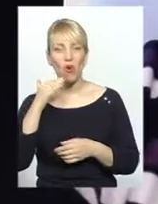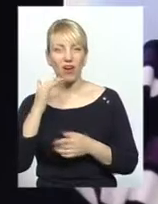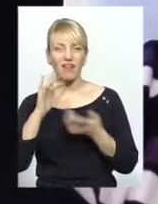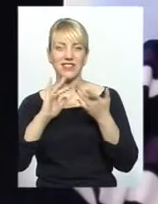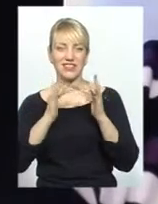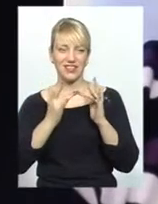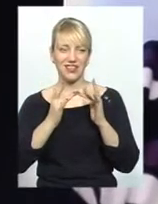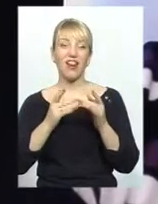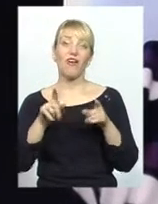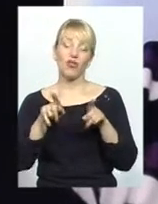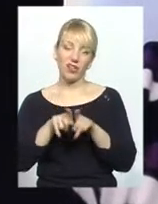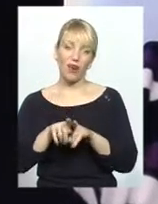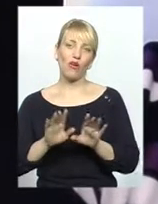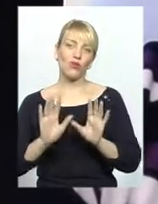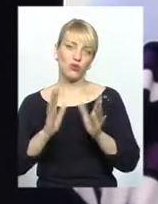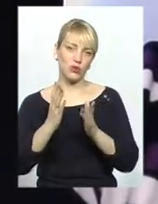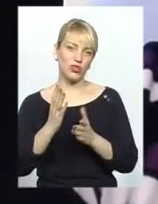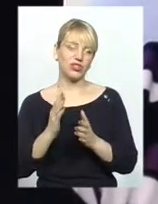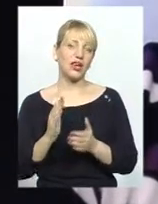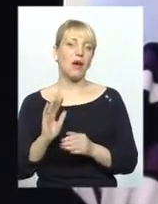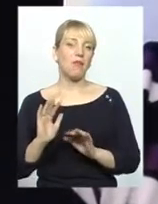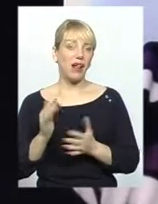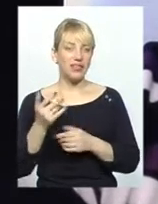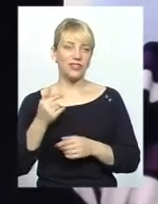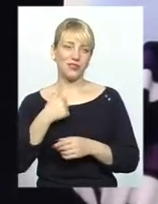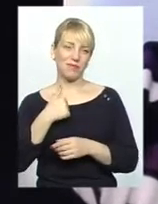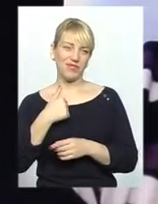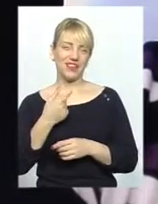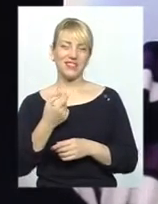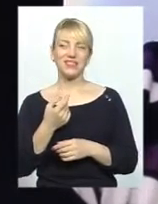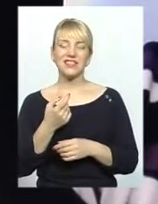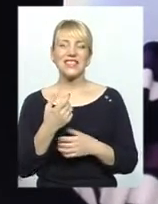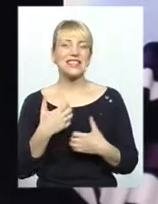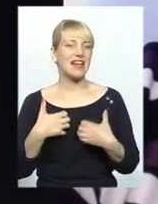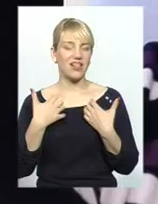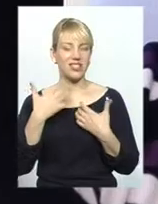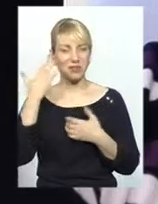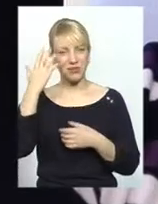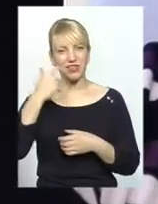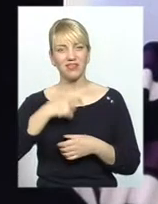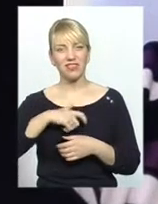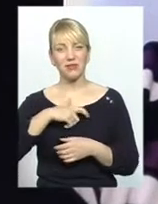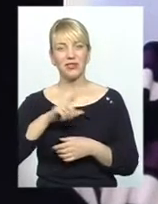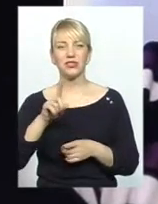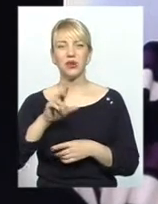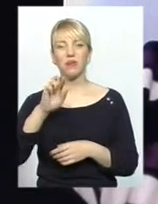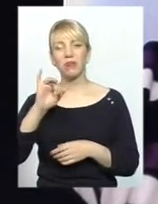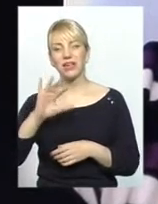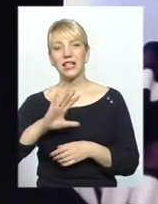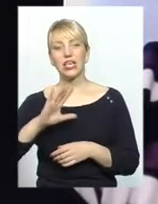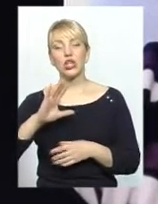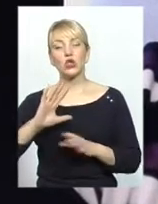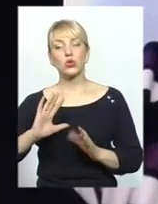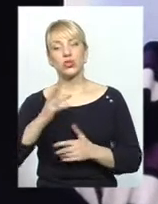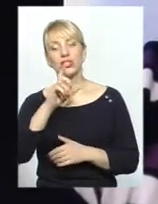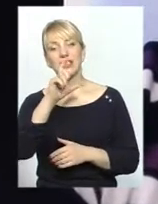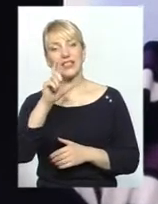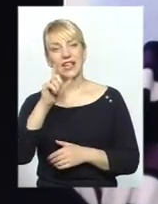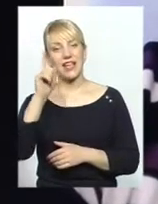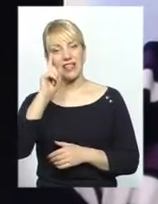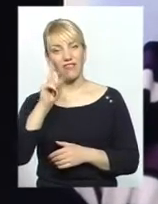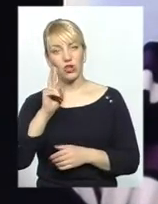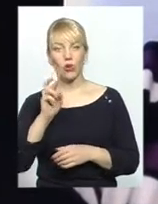Ну вот такой вот случай произошел, и мне, честно говоря, даже страшно представить себе, что бы случилось с евреем, который бы зашел в